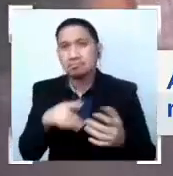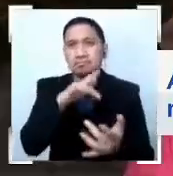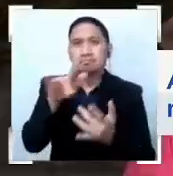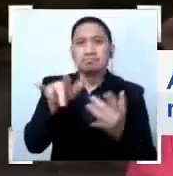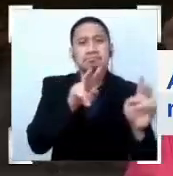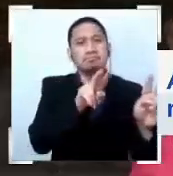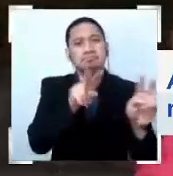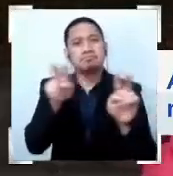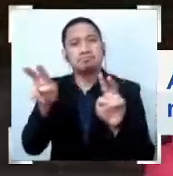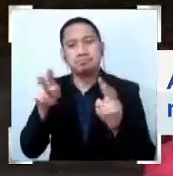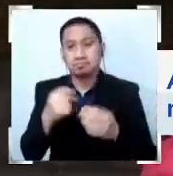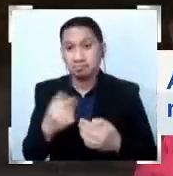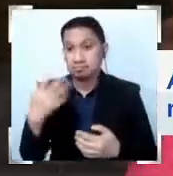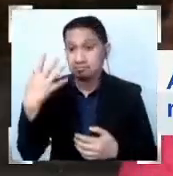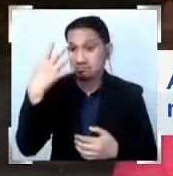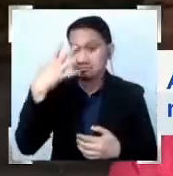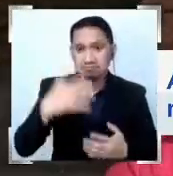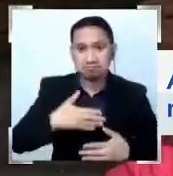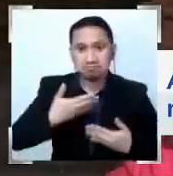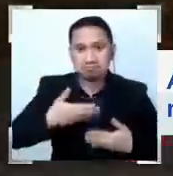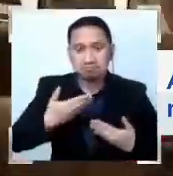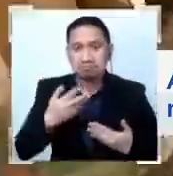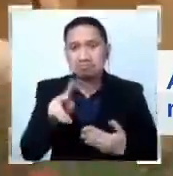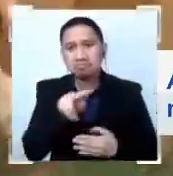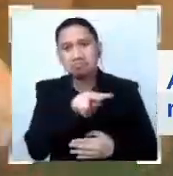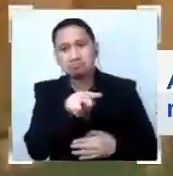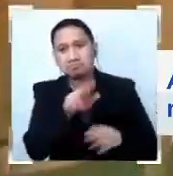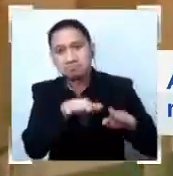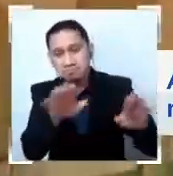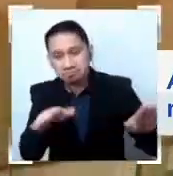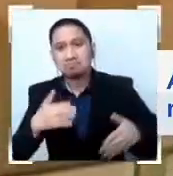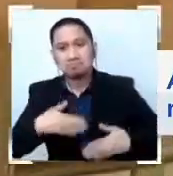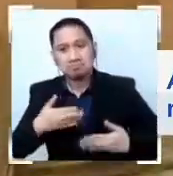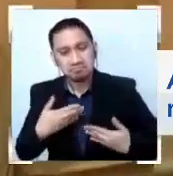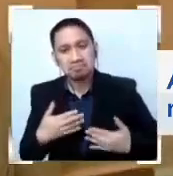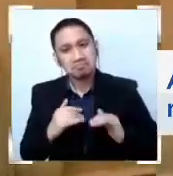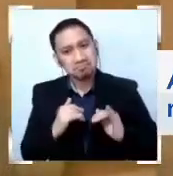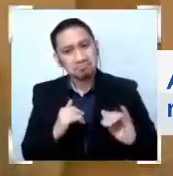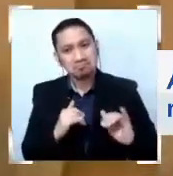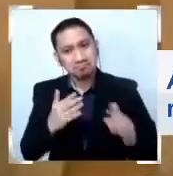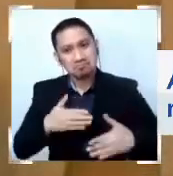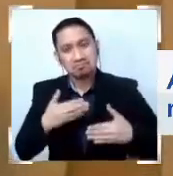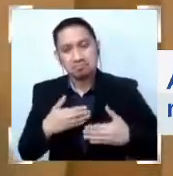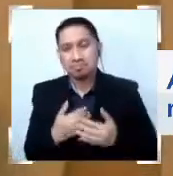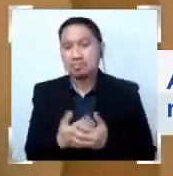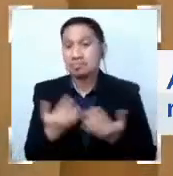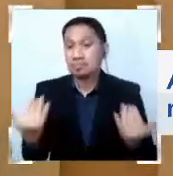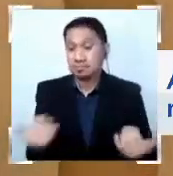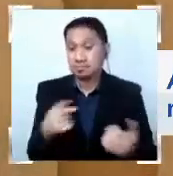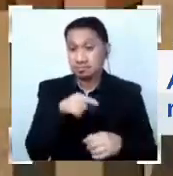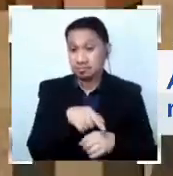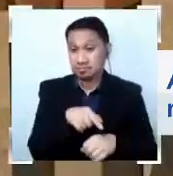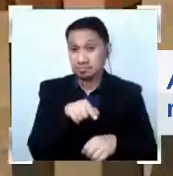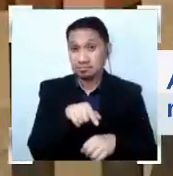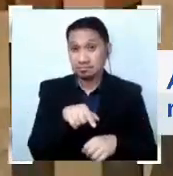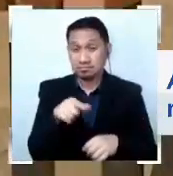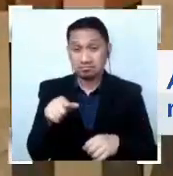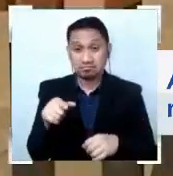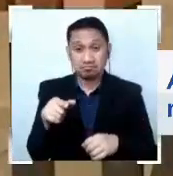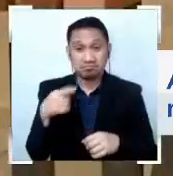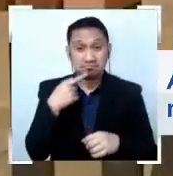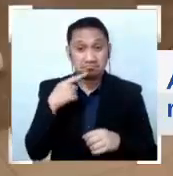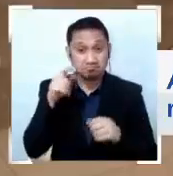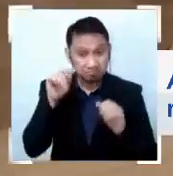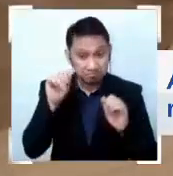Masaya din po kasi nakikita din namin sila masaya. Hiling ni Presidential Advisor on Entrepreneurship Joey Concepcion para makabangon ang